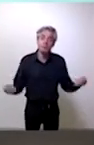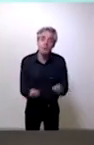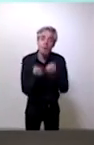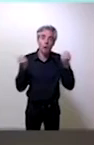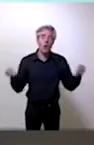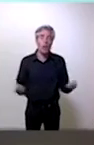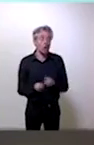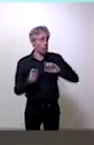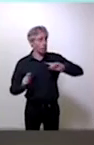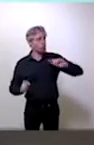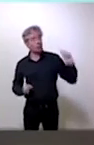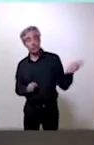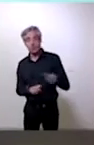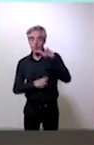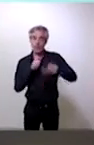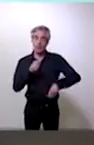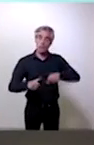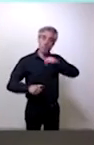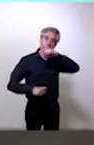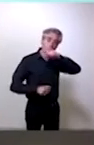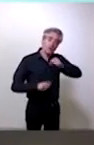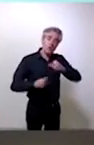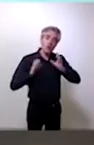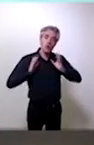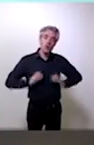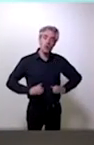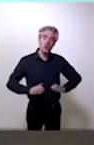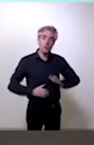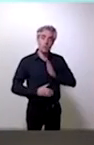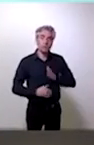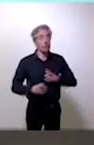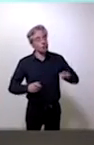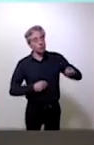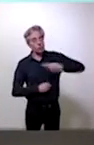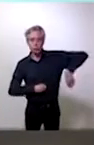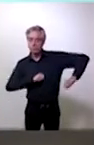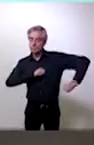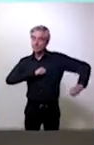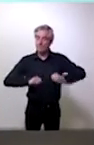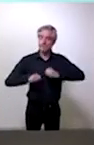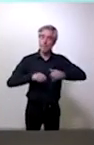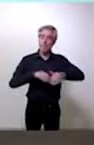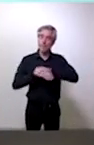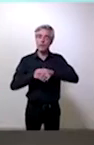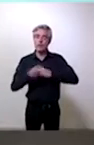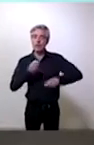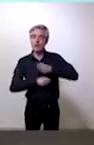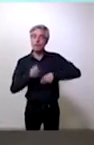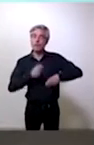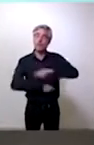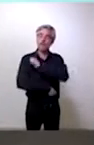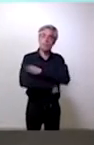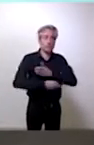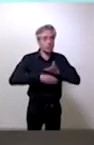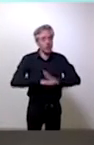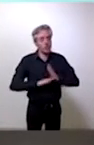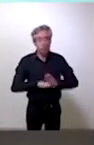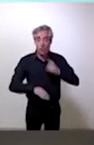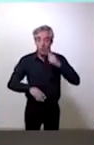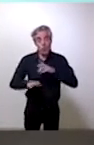personnes attachées au club, des Girondins de Bordeaux, la mobilisation des acteurs politiques, économiques et sportifs pour